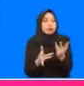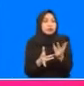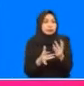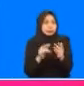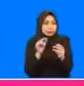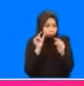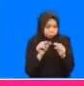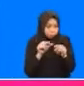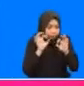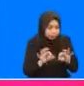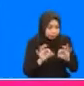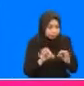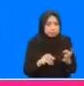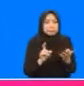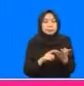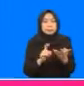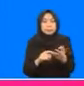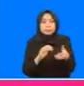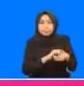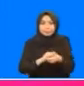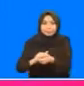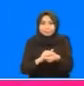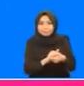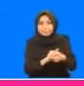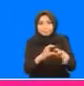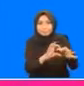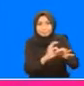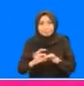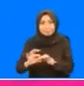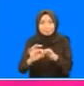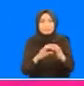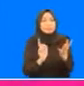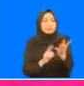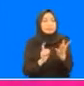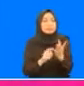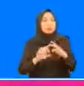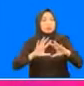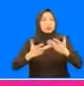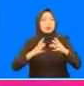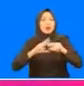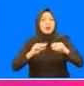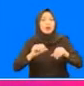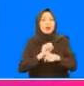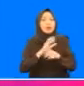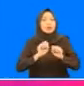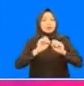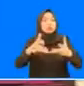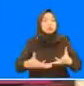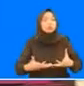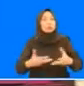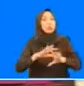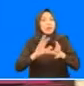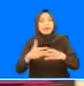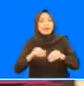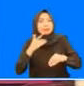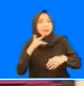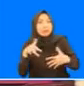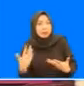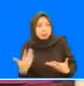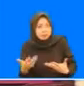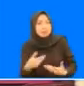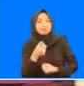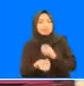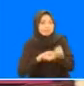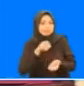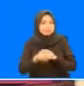pendidikan, solidaritas dan kemitraan, serta dunia kerja pasca COVID-19. Ibu